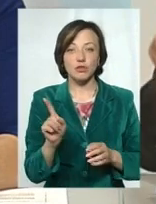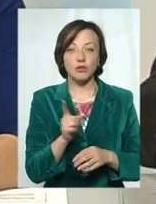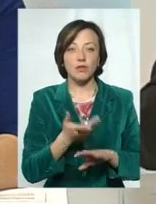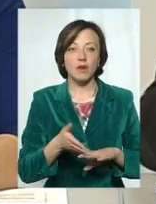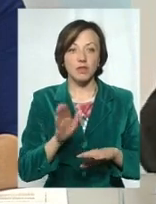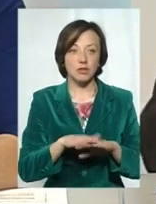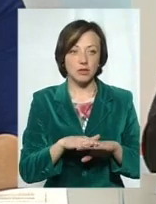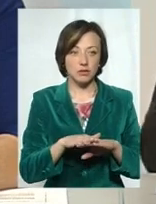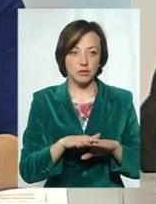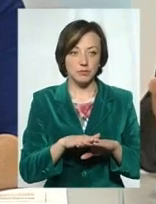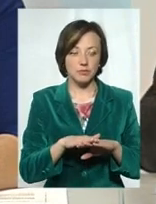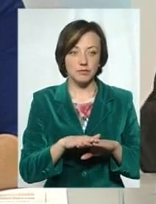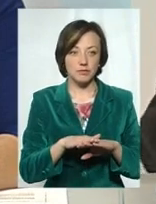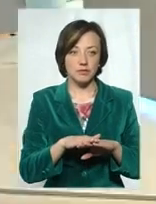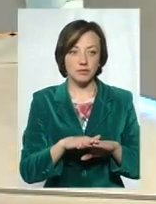дуже важко